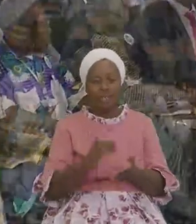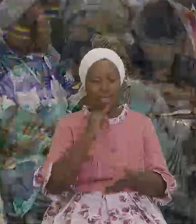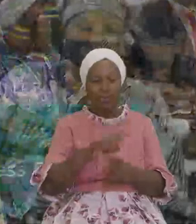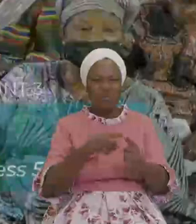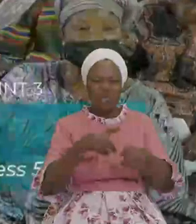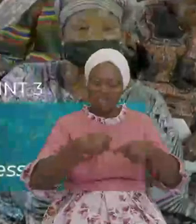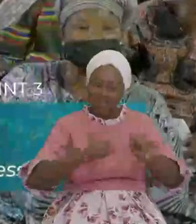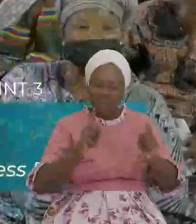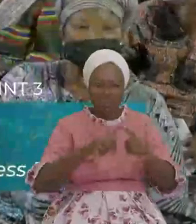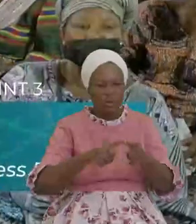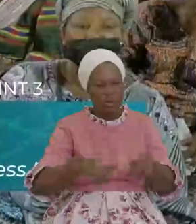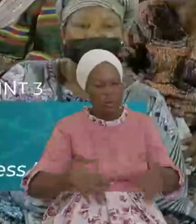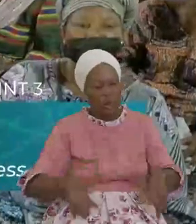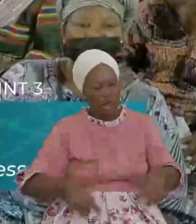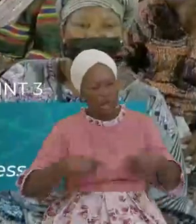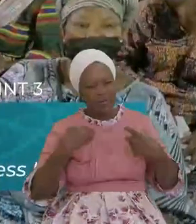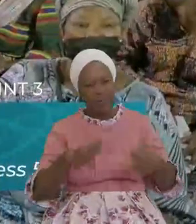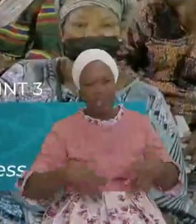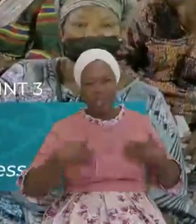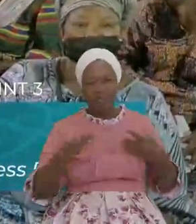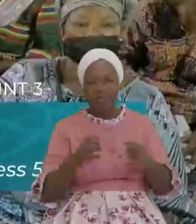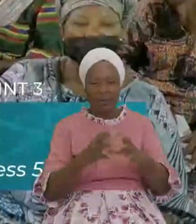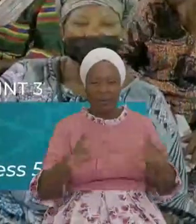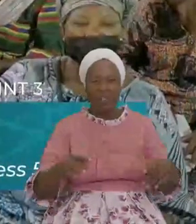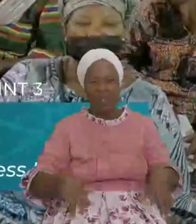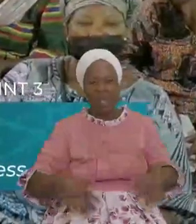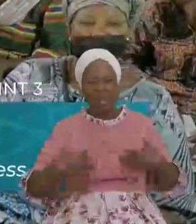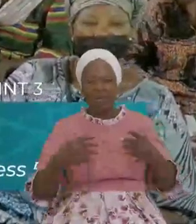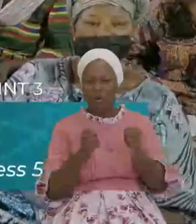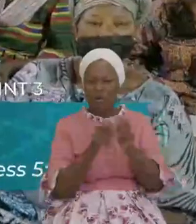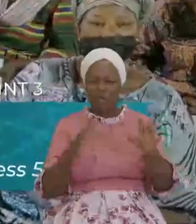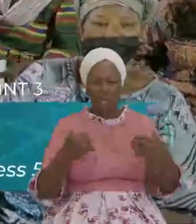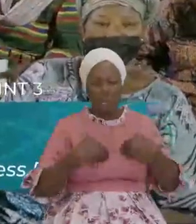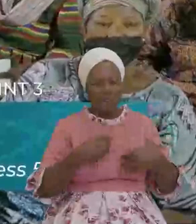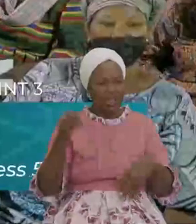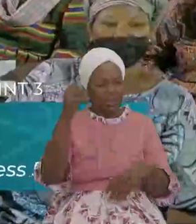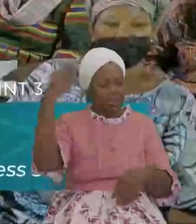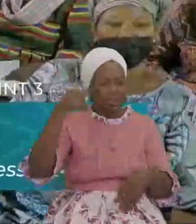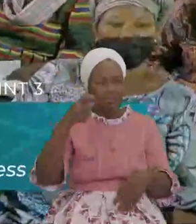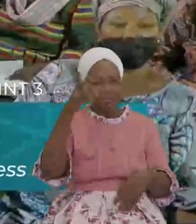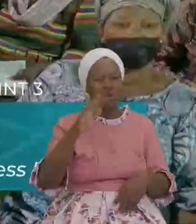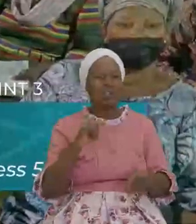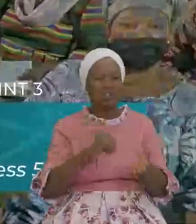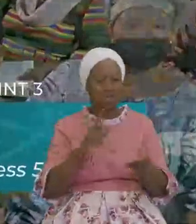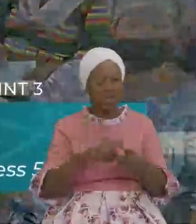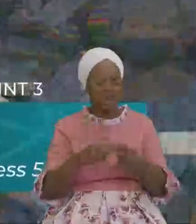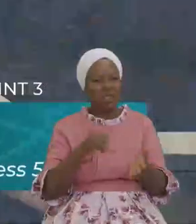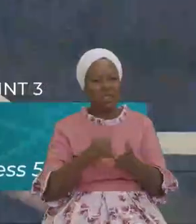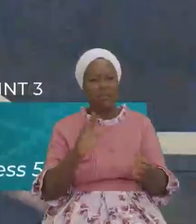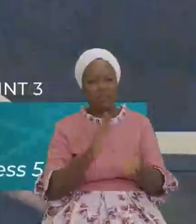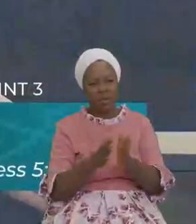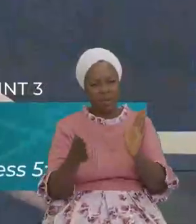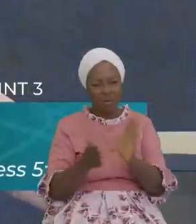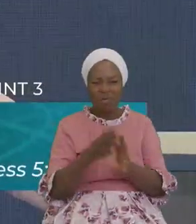C'est quand tu essaies de mener la vie abondante sans avoir la grâce que ça